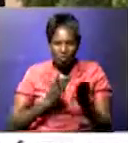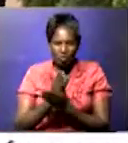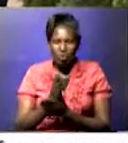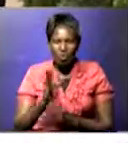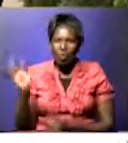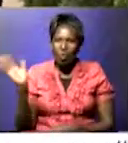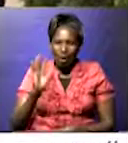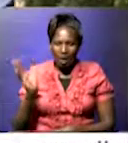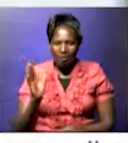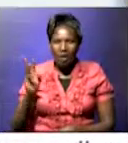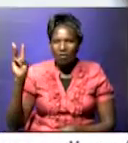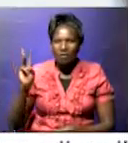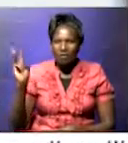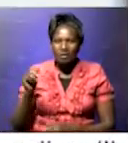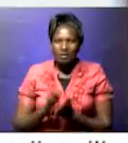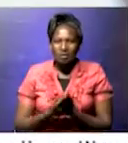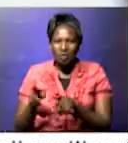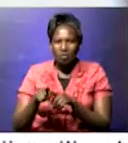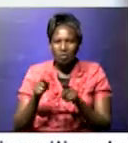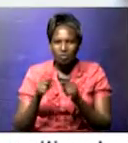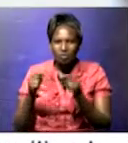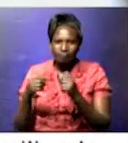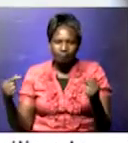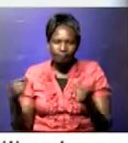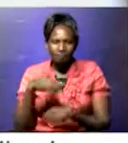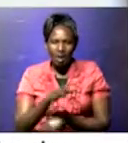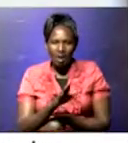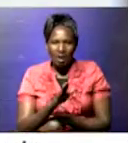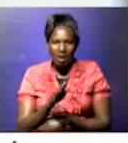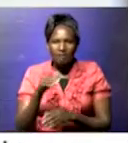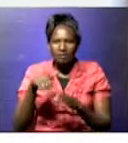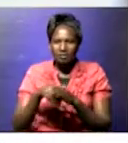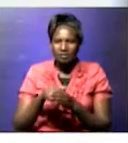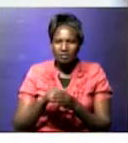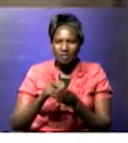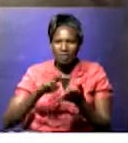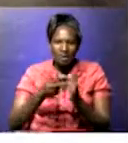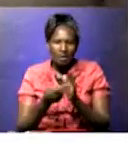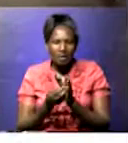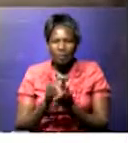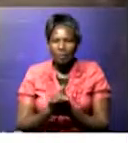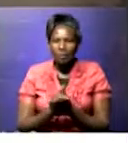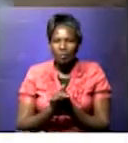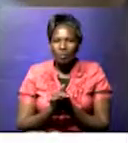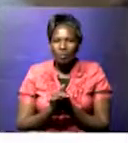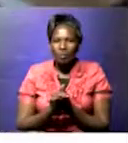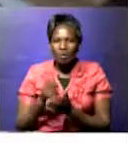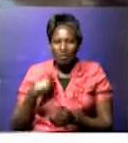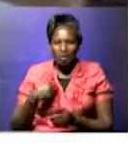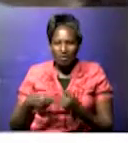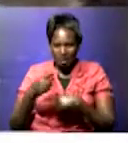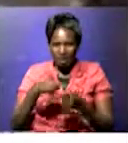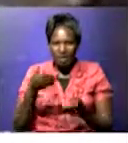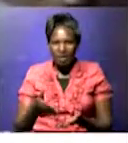cha Wiper Wavinya Ndeti na mshindani wake Alfred Mutua wa chama cha maendeleo chap chap. Nimekuja